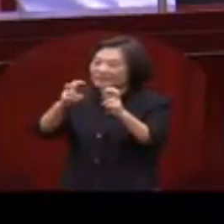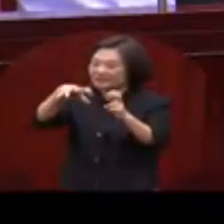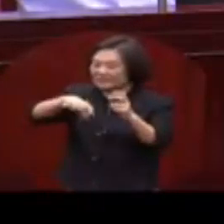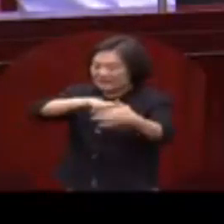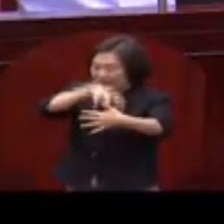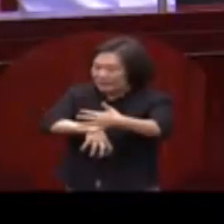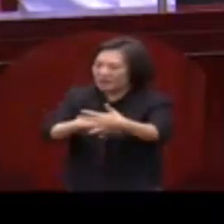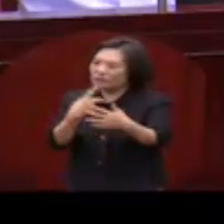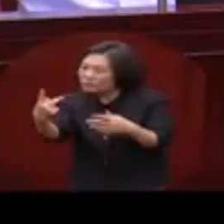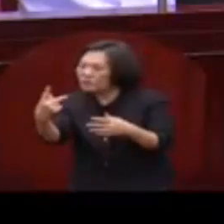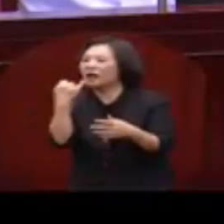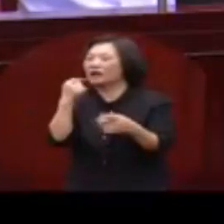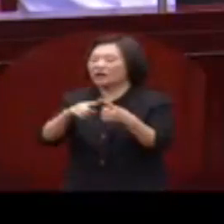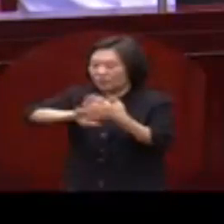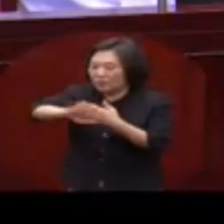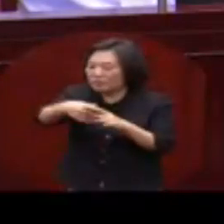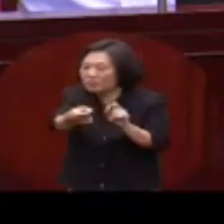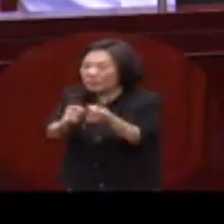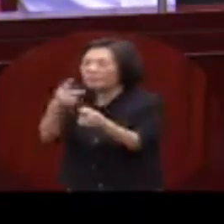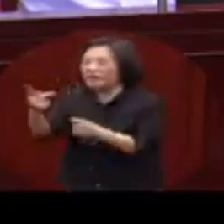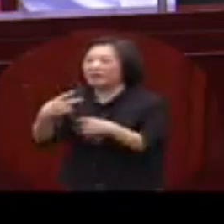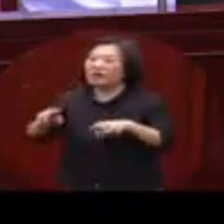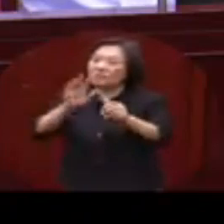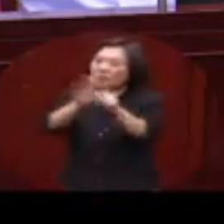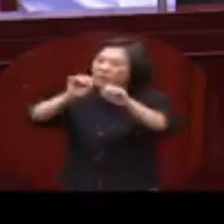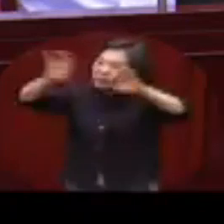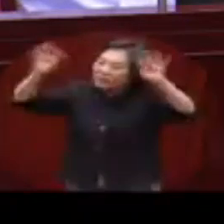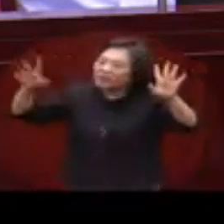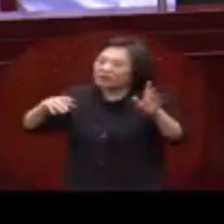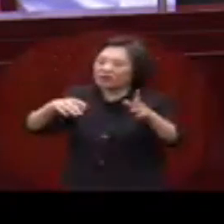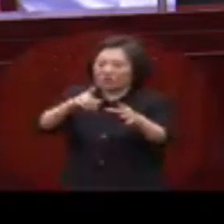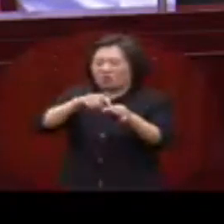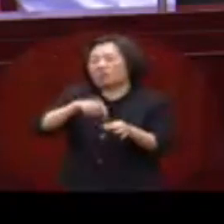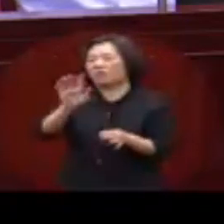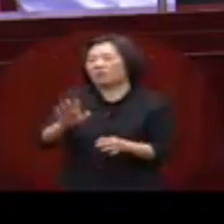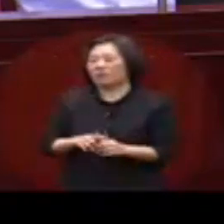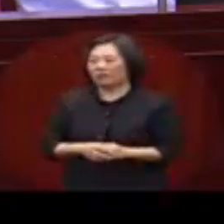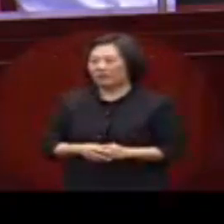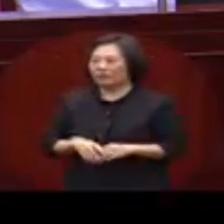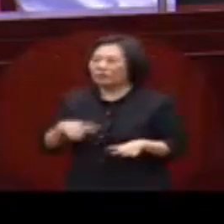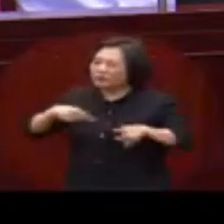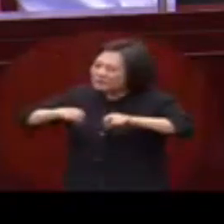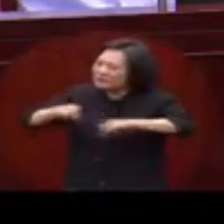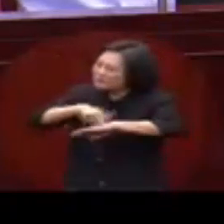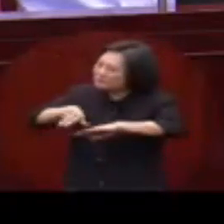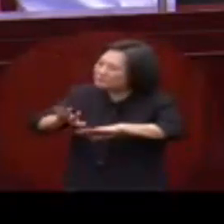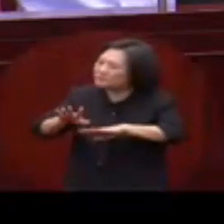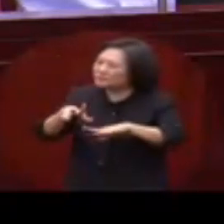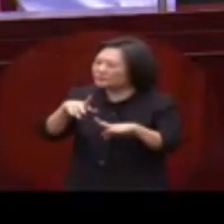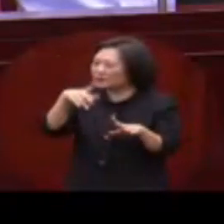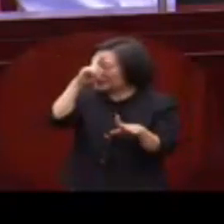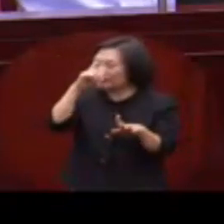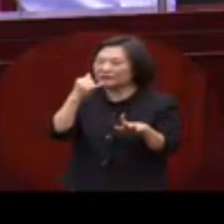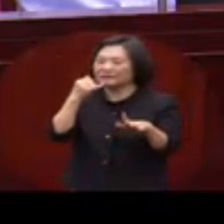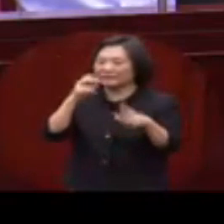租了哦。然后我们现在广告哈、哦、也卖得比较好的哈、哦，有比较个策略哈、哦，希望说那个